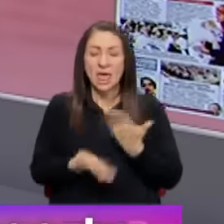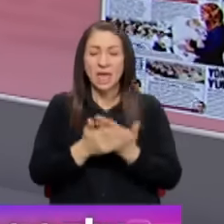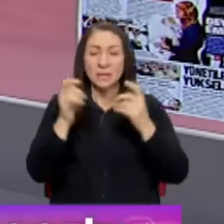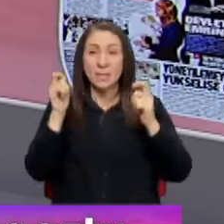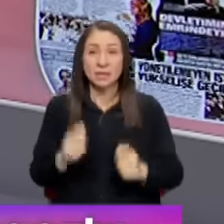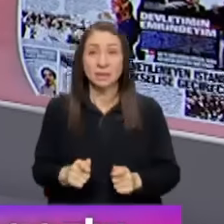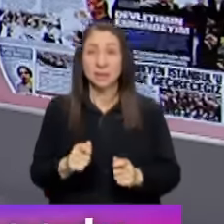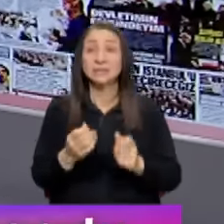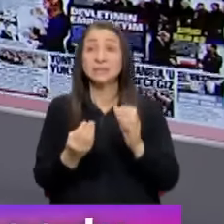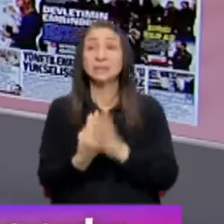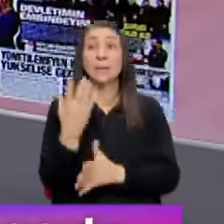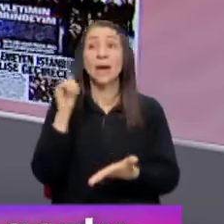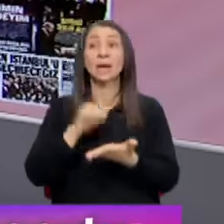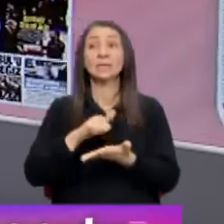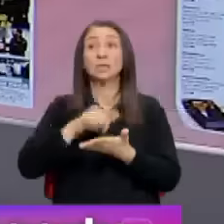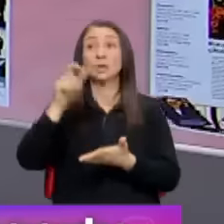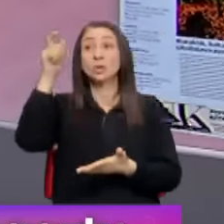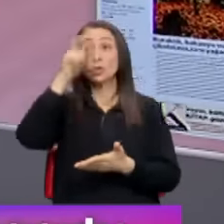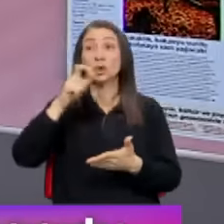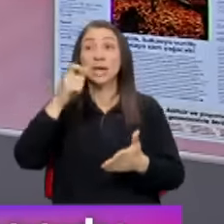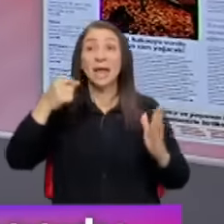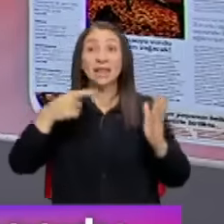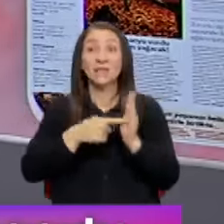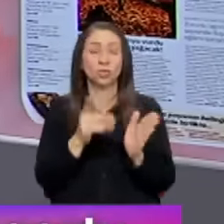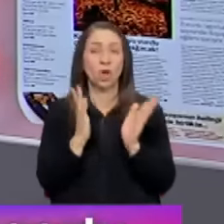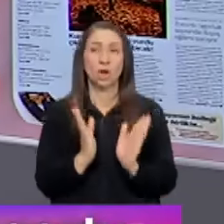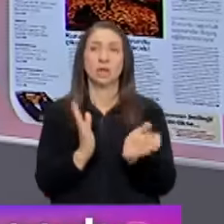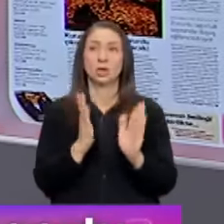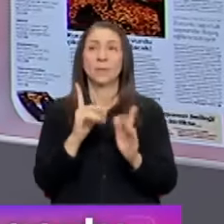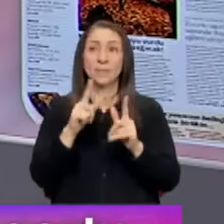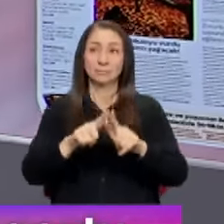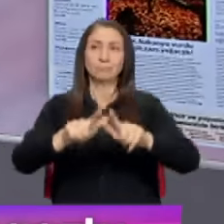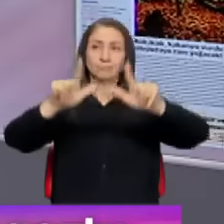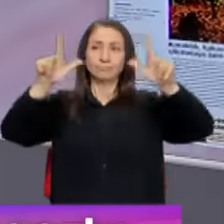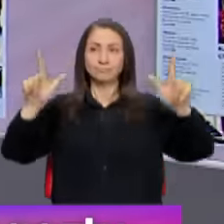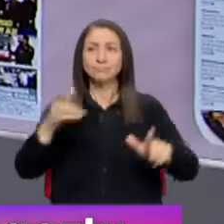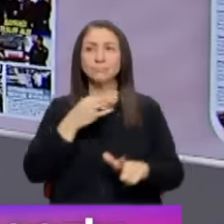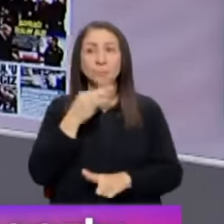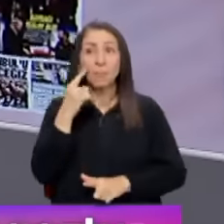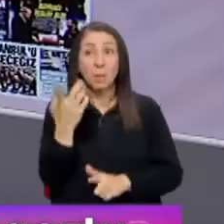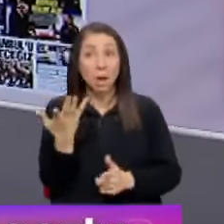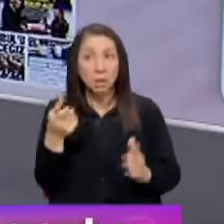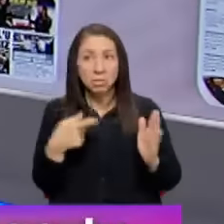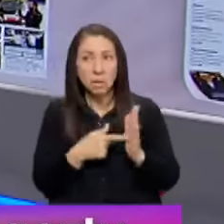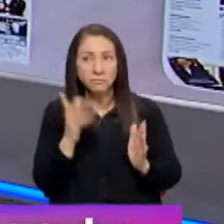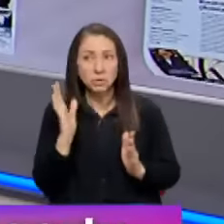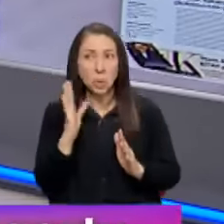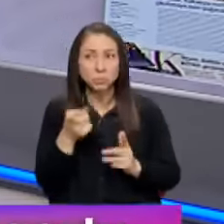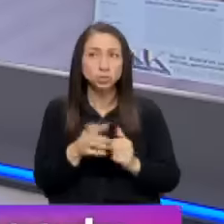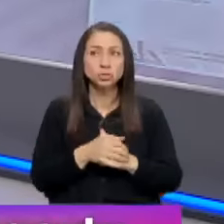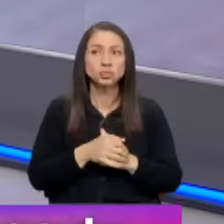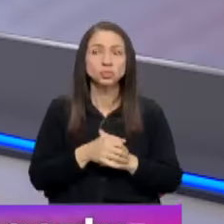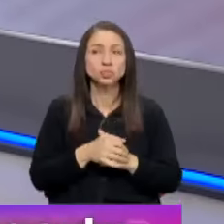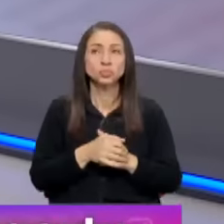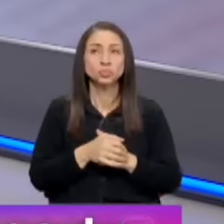sesi. Sabah Gazetesi Türkiye hedeflerine doğru ilerliyor. Bir açalım mı bunu? Bir bakalım hangi hedefe doğru ilerliyormuşuz